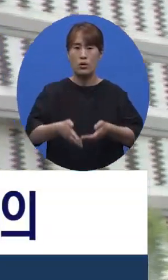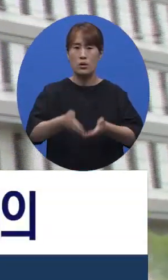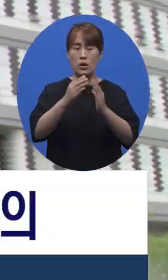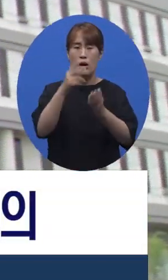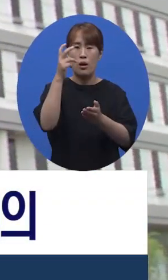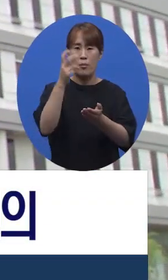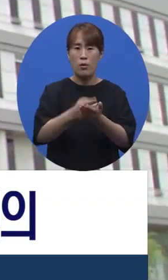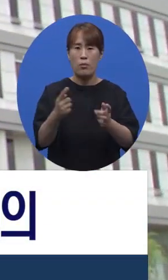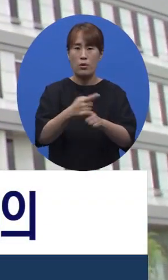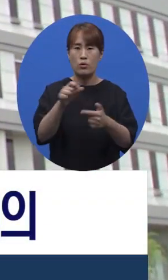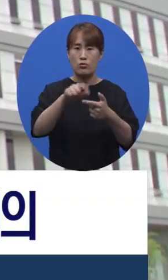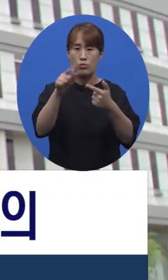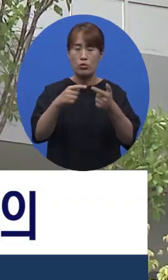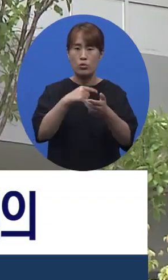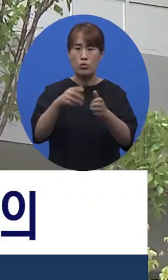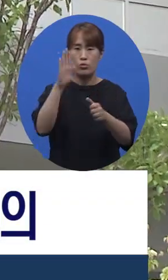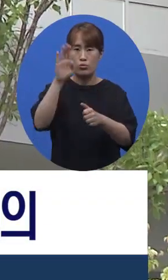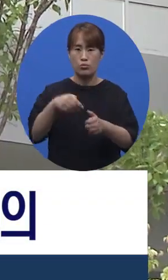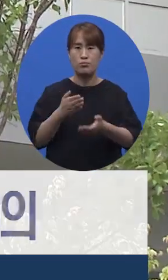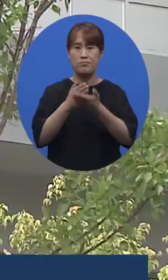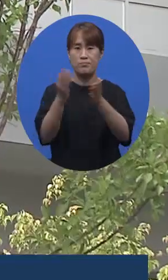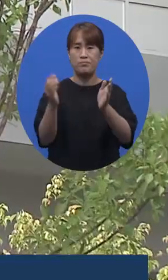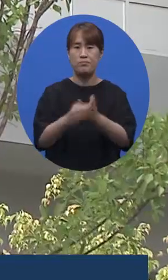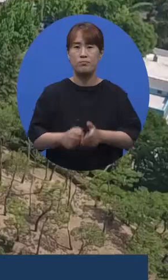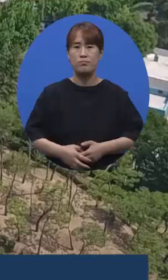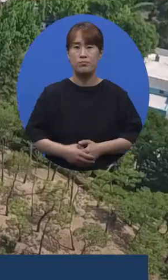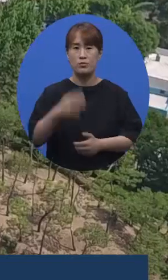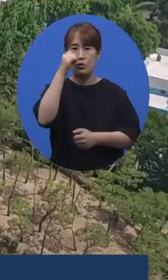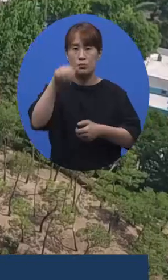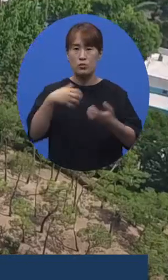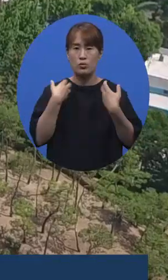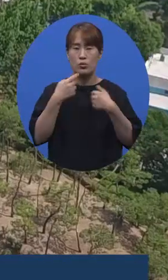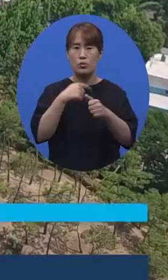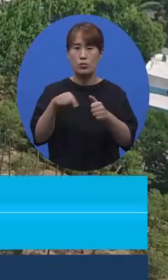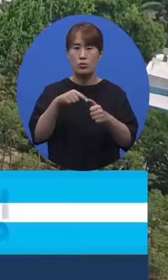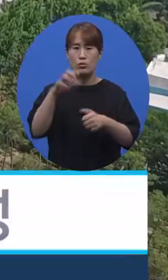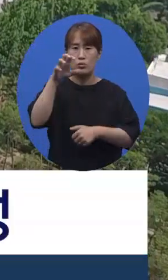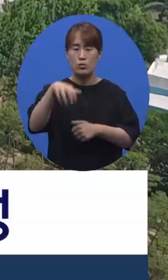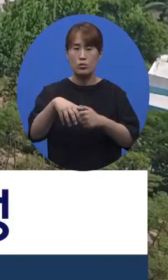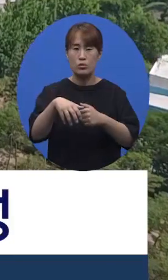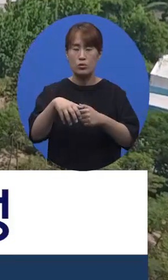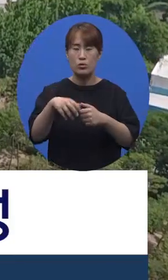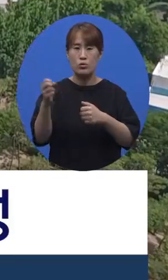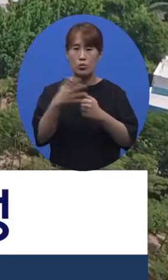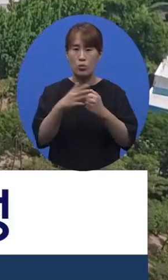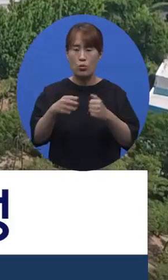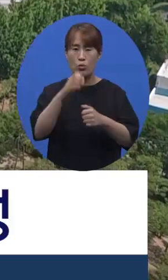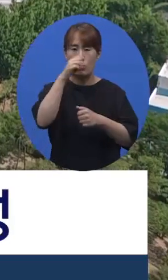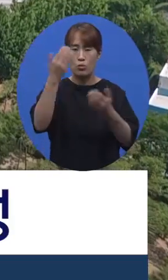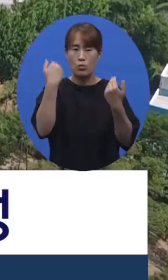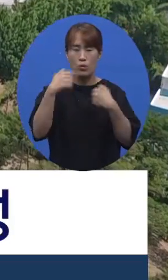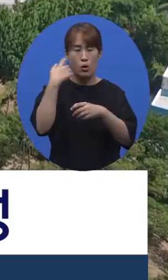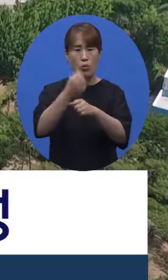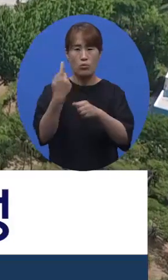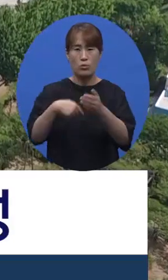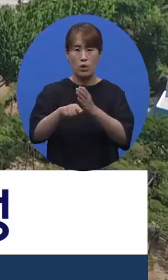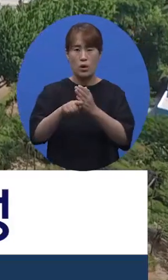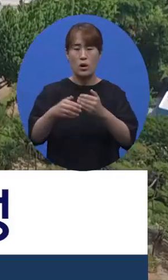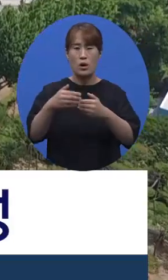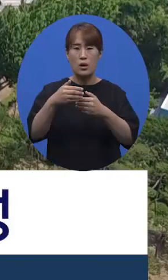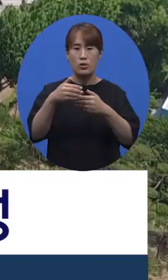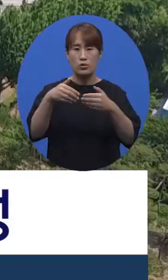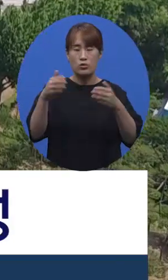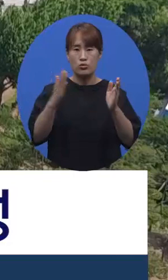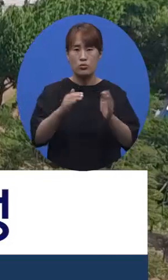을 위한 시행령 개정을 지난 6월 교육부에 권했습니다 충청북도교육청 역시 명문고 육성 방안 등의 연구를 위해